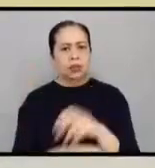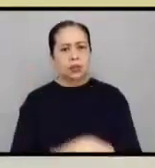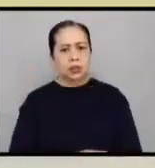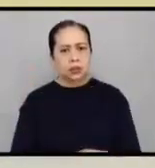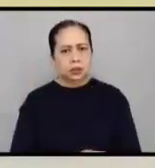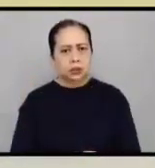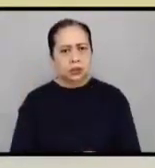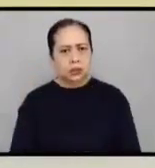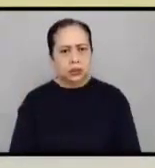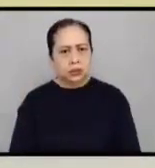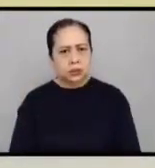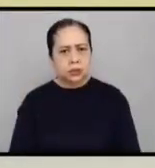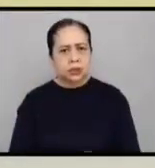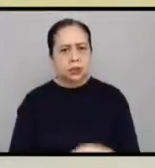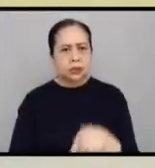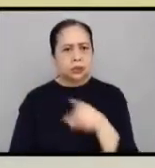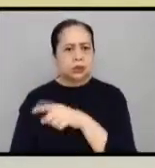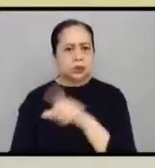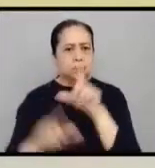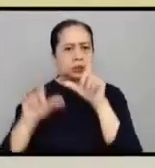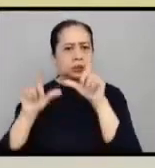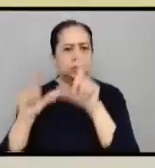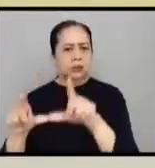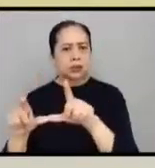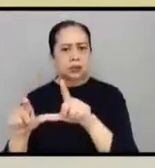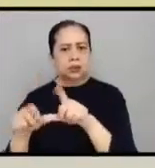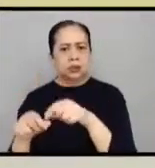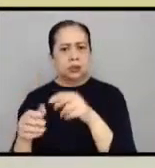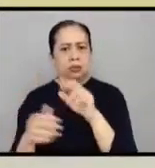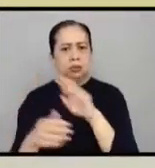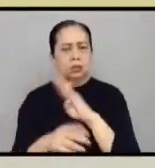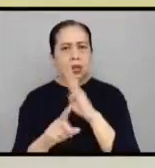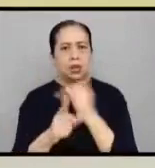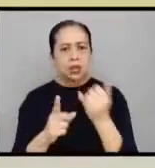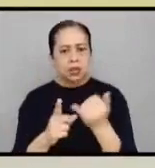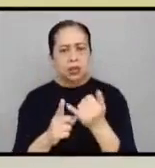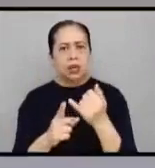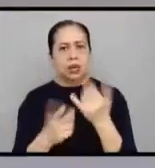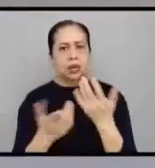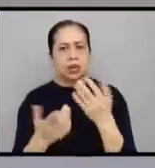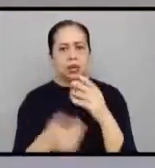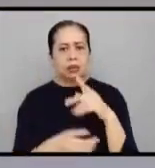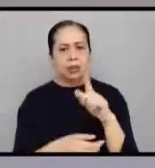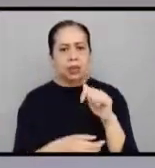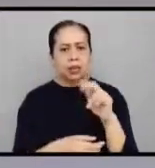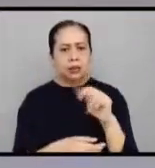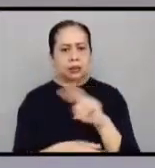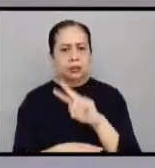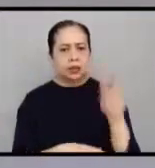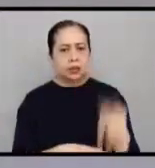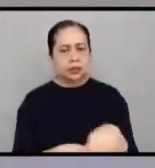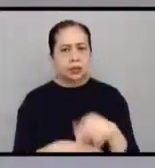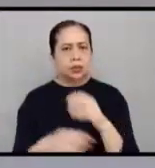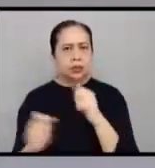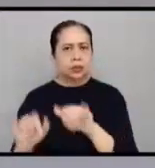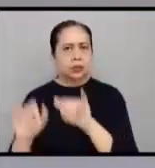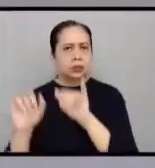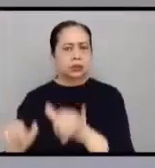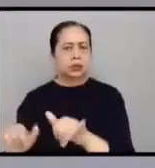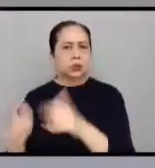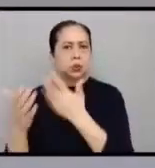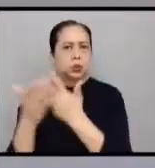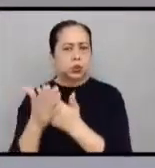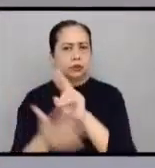Isinilbi ang warrant of arrest laban sa suspect sa Barangay Palasan, Valenzuela City. Nasa custodial facility na ng